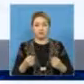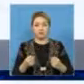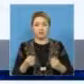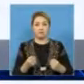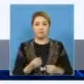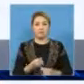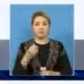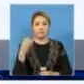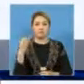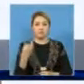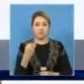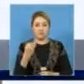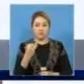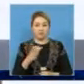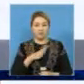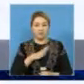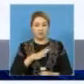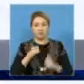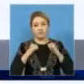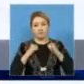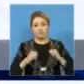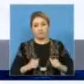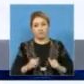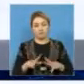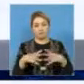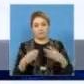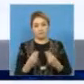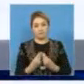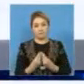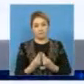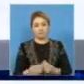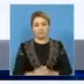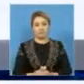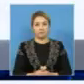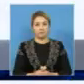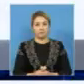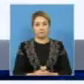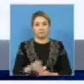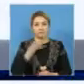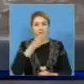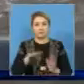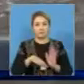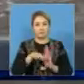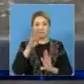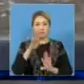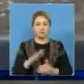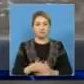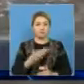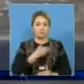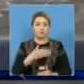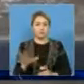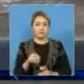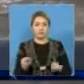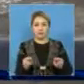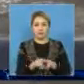и чтоб благополучия в семье и всего наилучшего. И желаю всем того